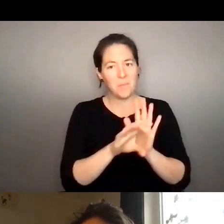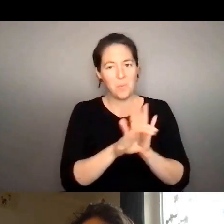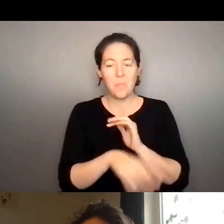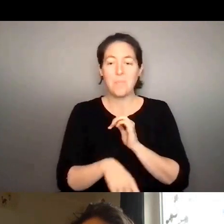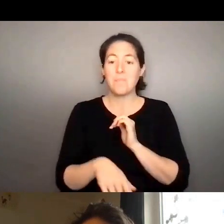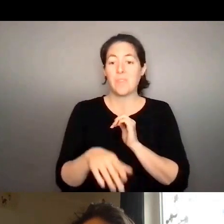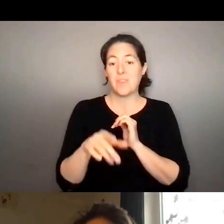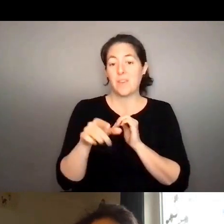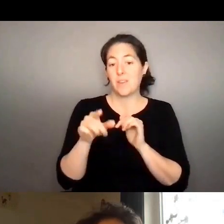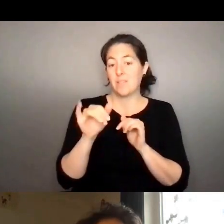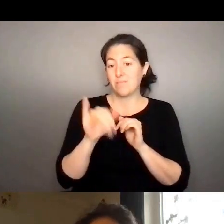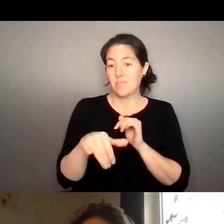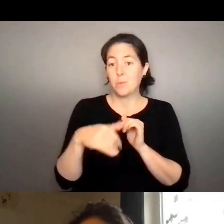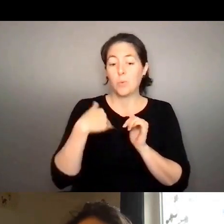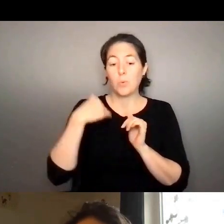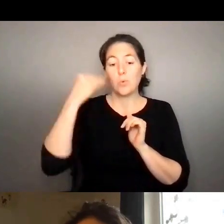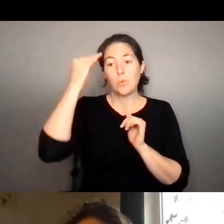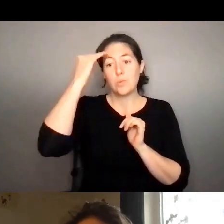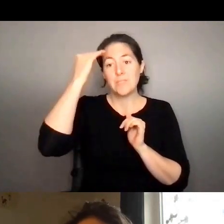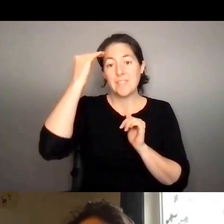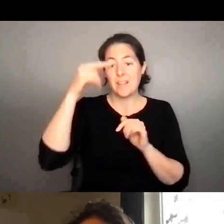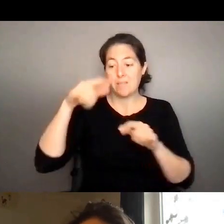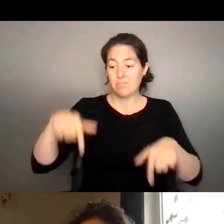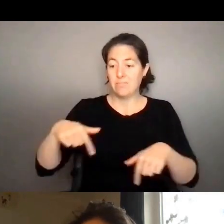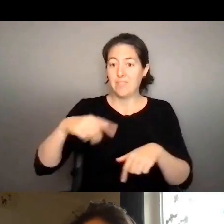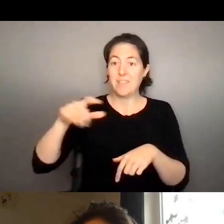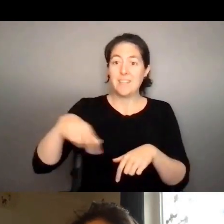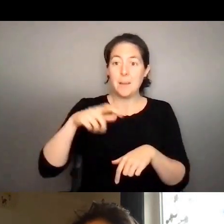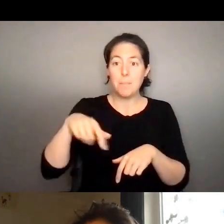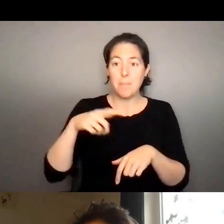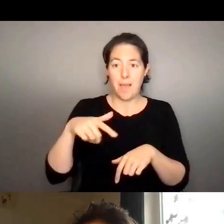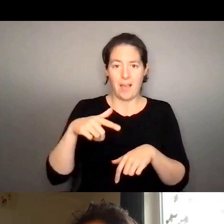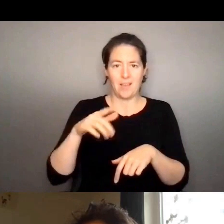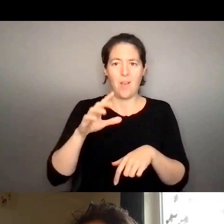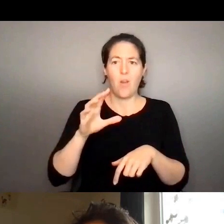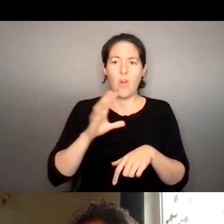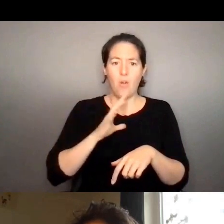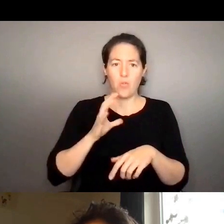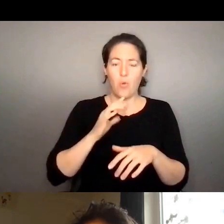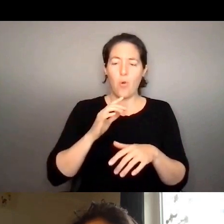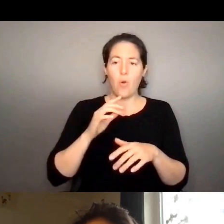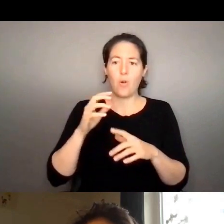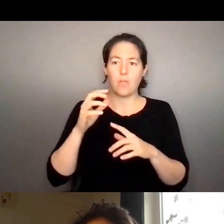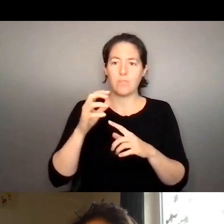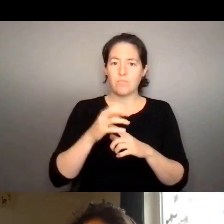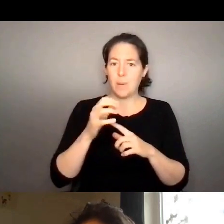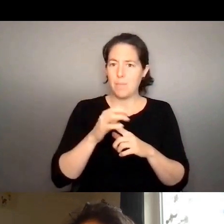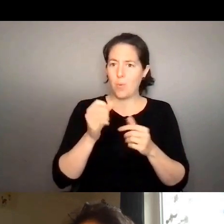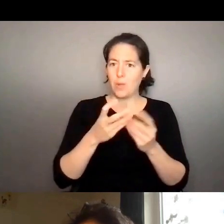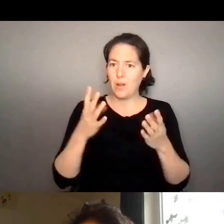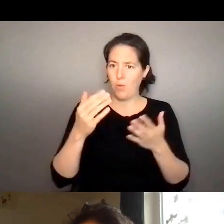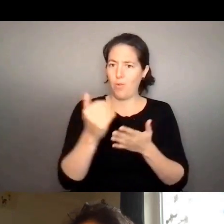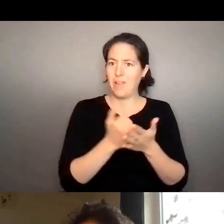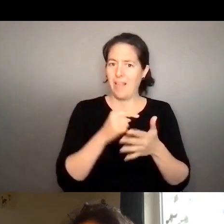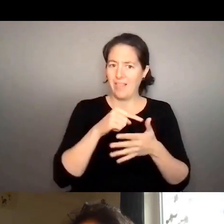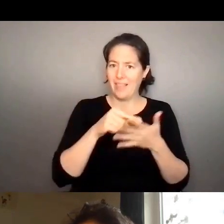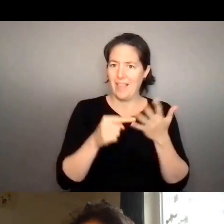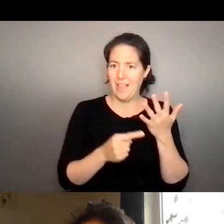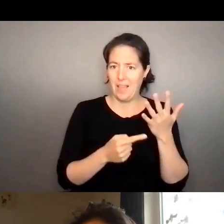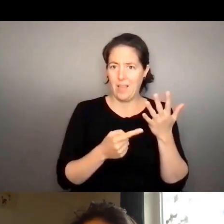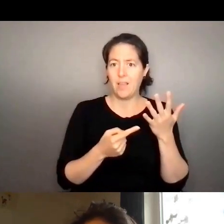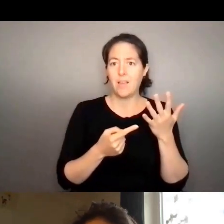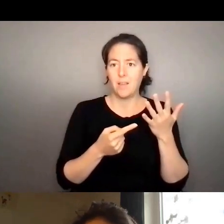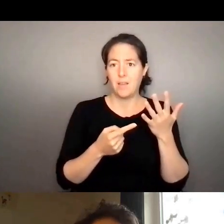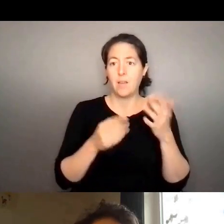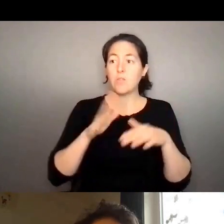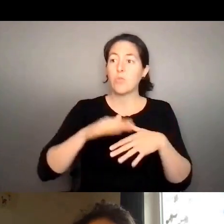sait qu'au Québec, on a certains spécimens qui ont été gardés, peut-être les mieux gardés là, de l'Amérique